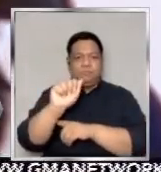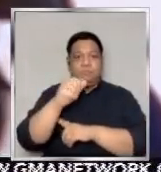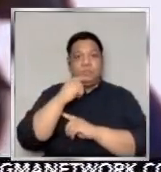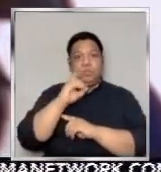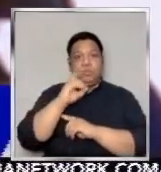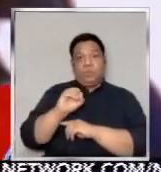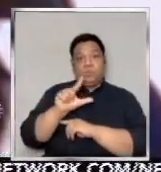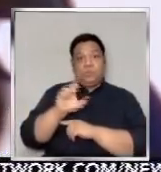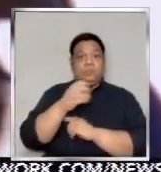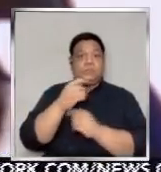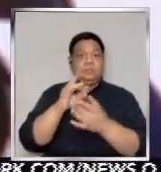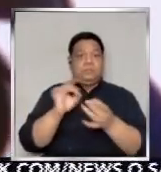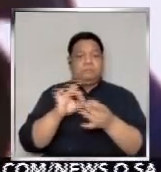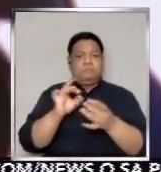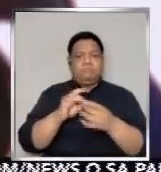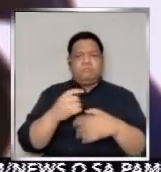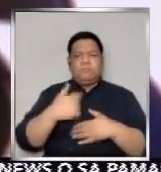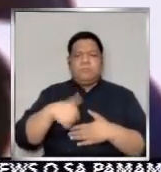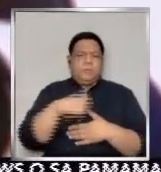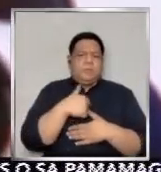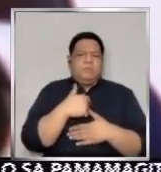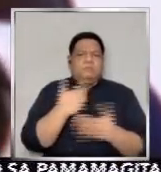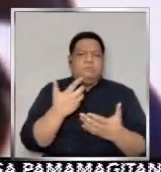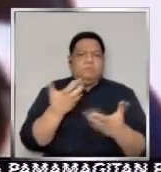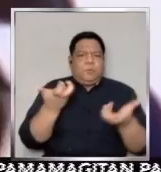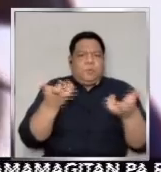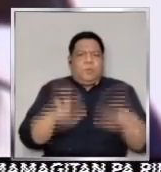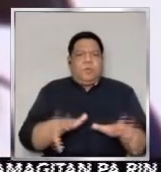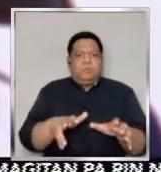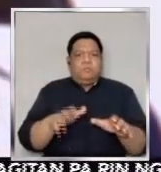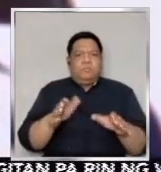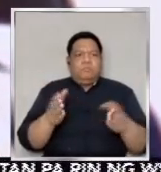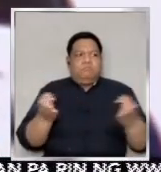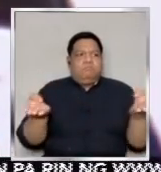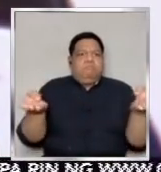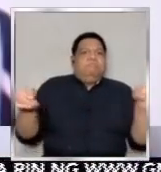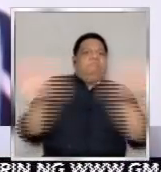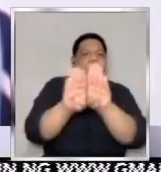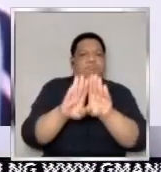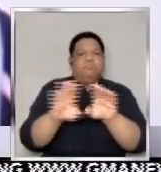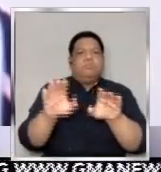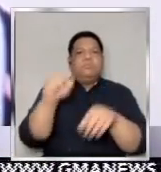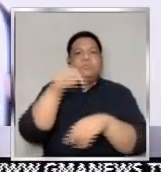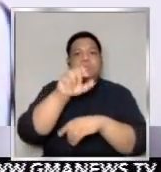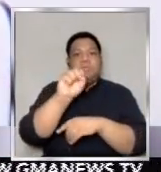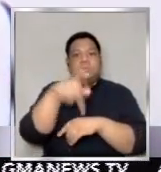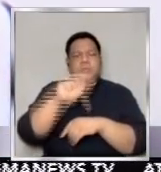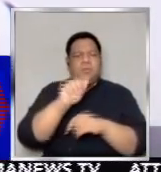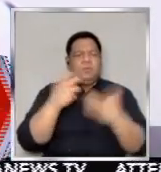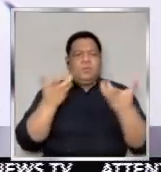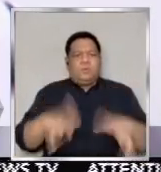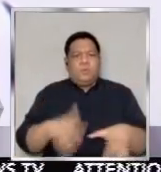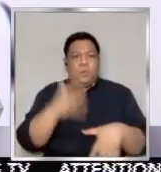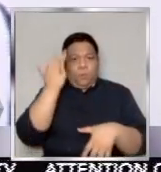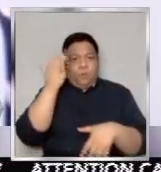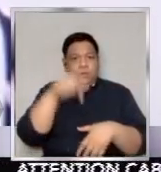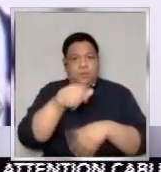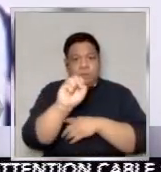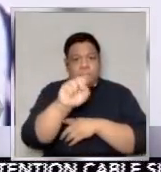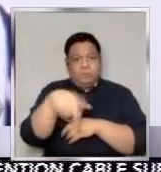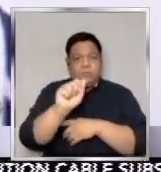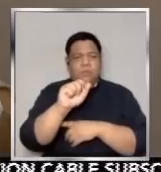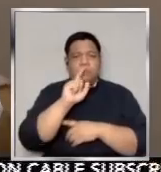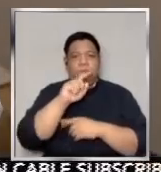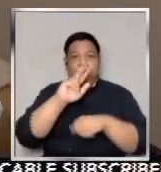na tuluyang mawala yung industriya na yan because in fact, nangunguna din ho ang Pilipinas